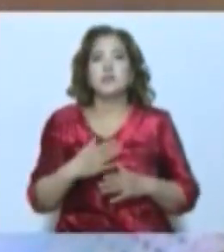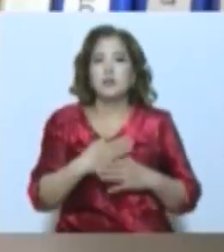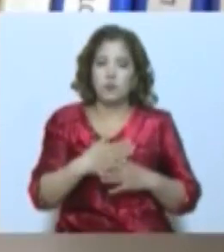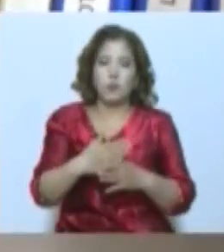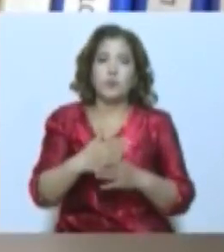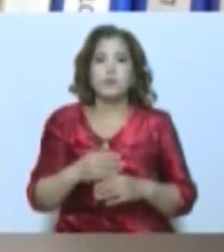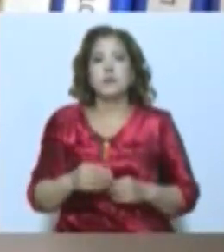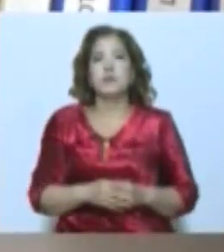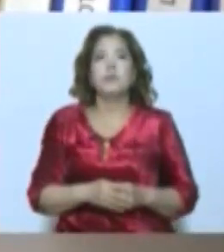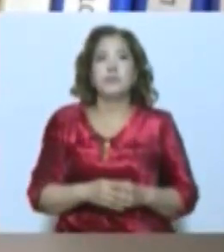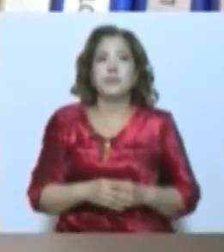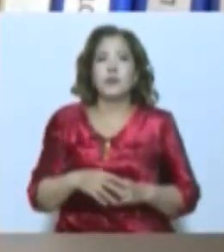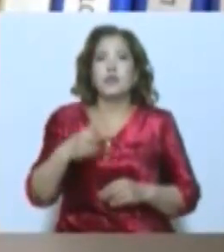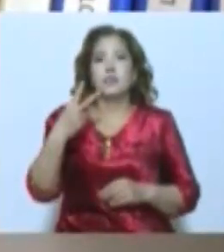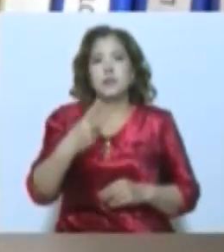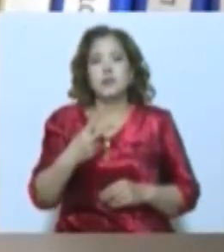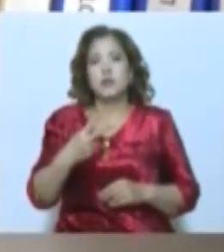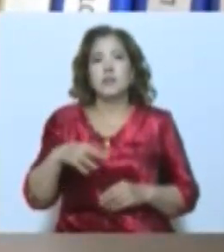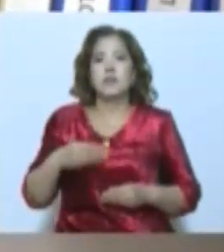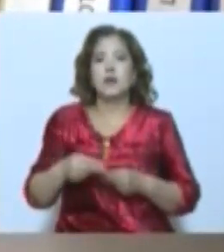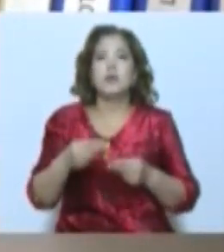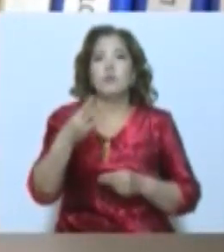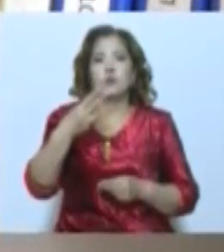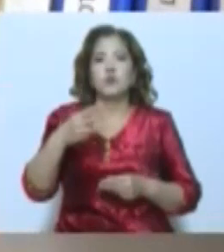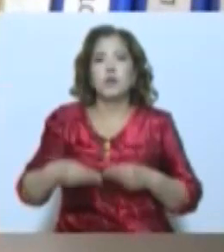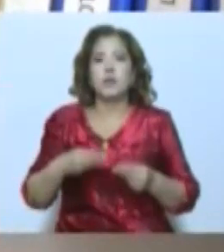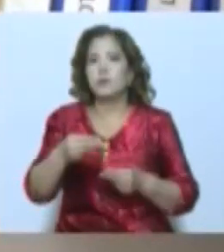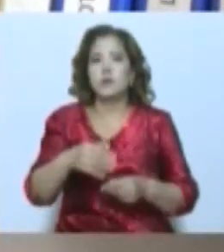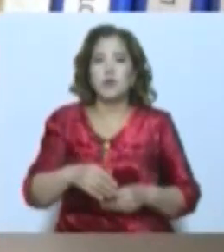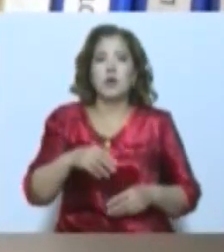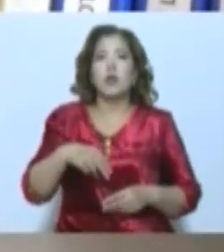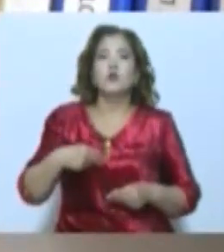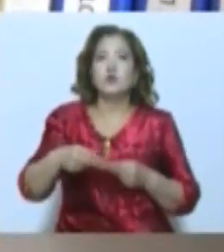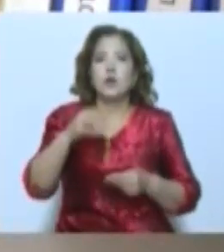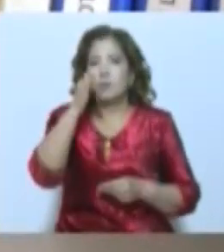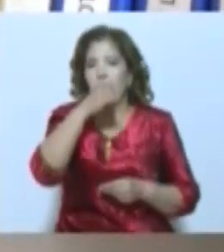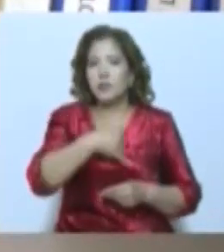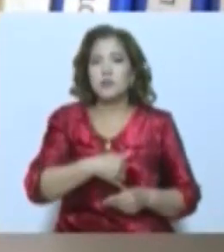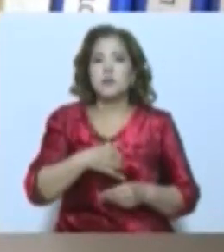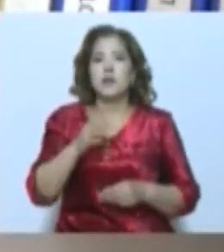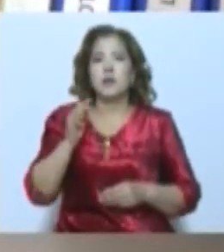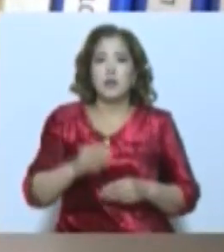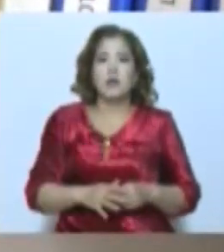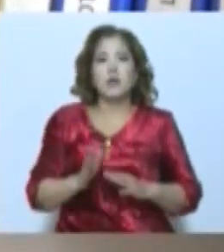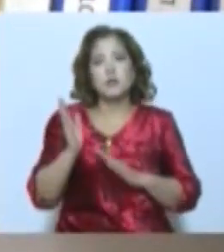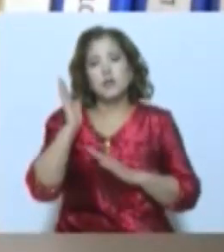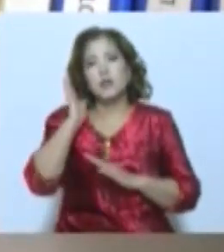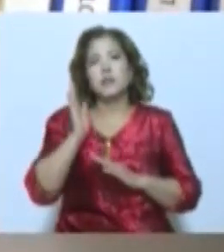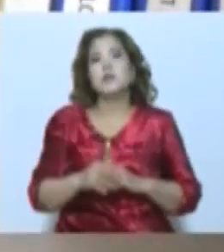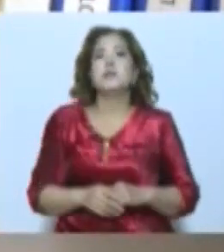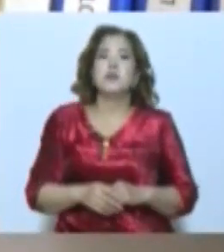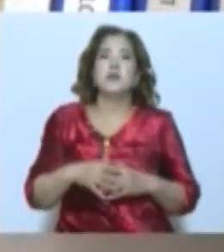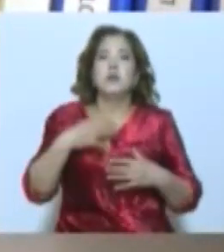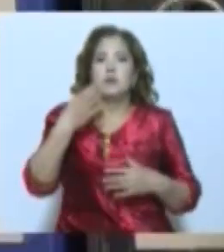мамандары. Екі қадамда, үш қадамда жүре алмайтын сондай ентігу болды. Жатқан кезде ентігіп жататын. Шұғыл түрде